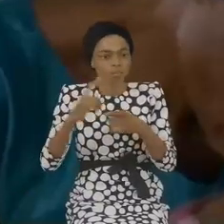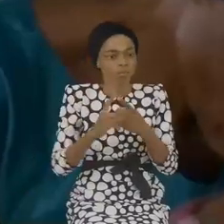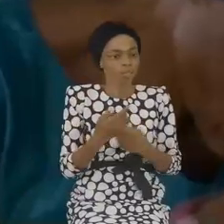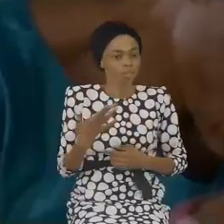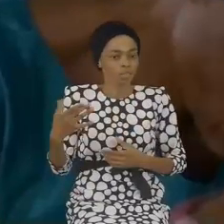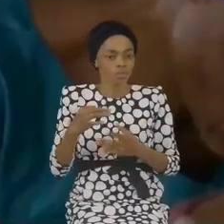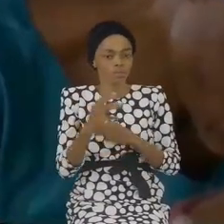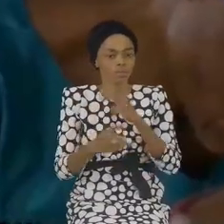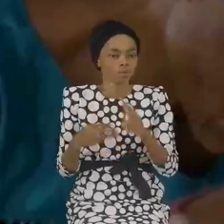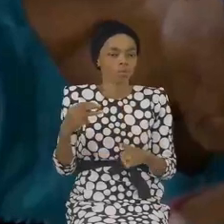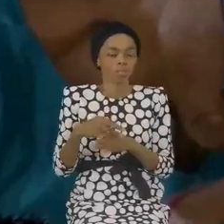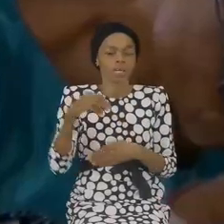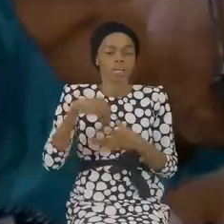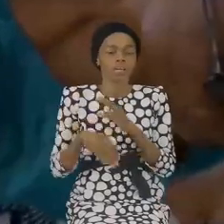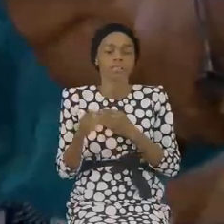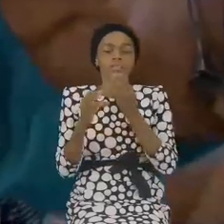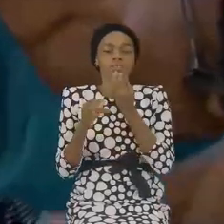hébreu. Chapitre 10,